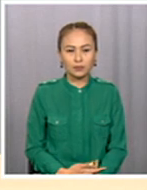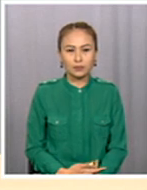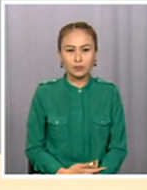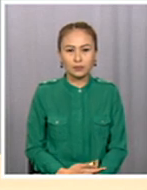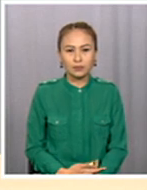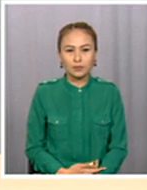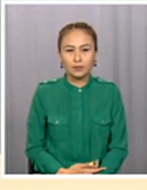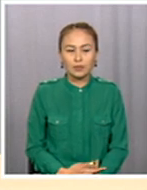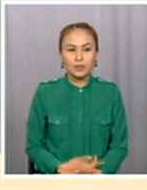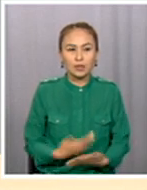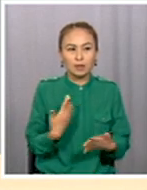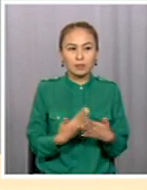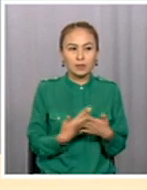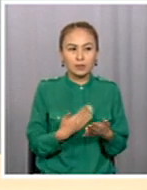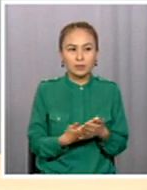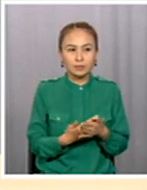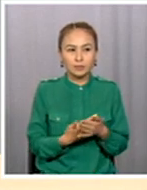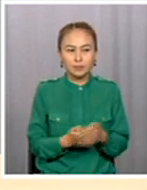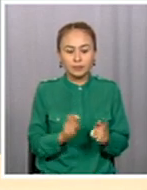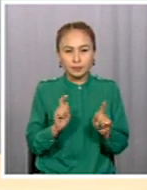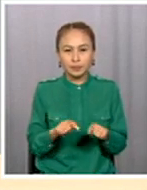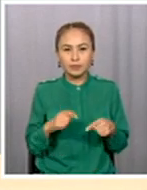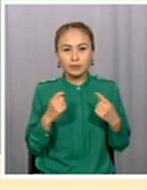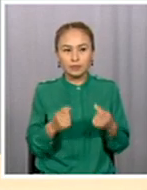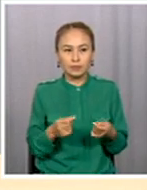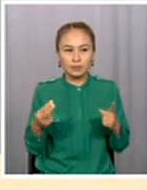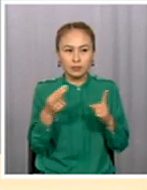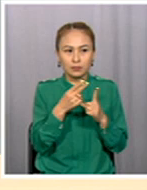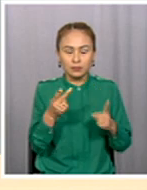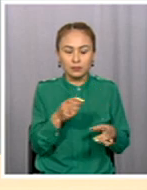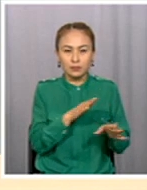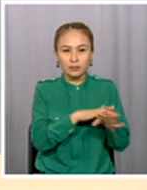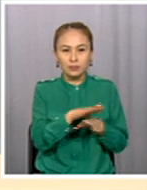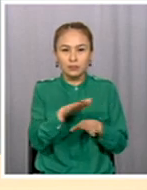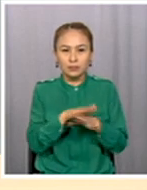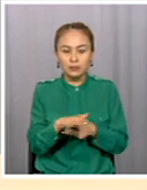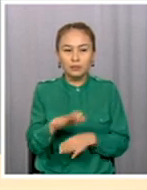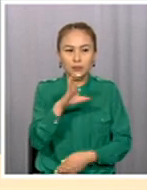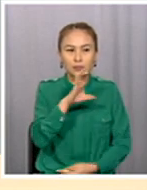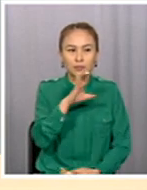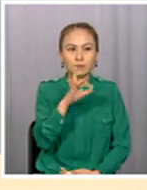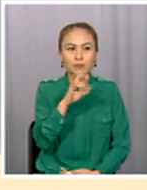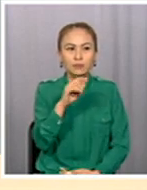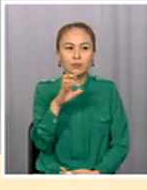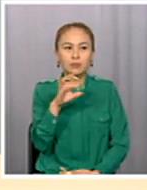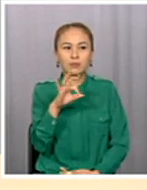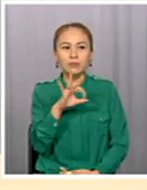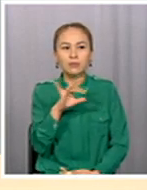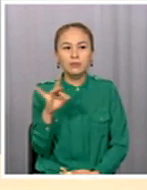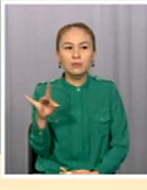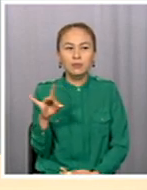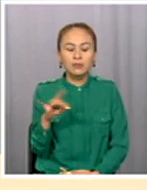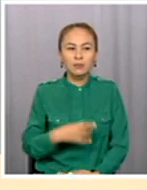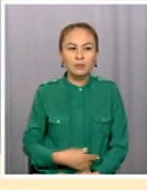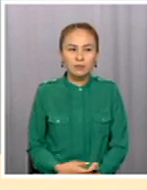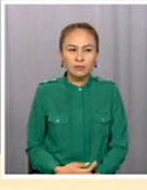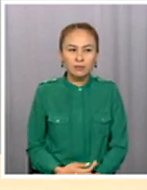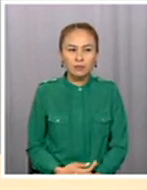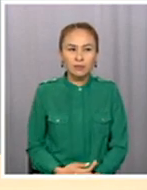Давайте на примере данного предложения выполним синтаксический разбор. Итак,